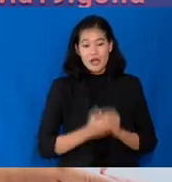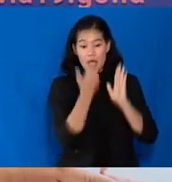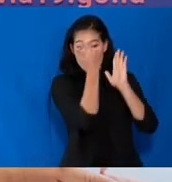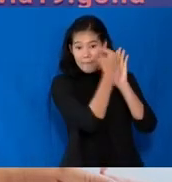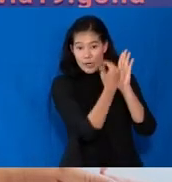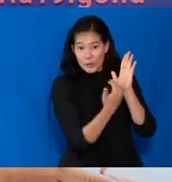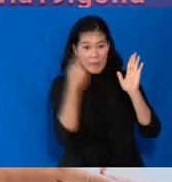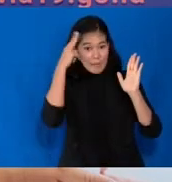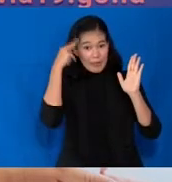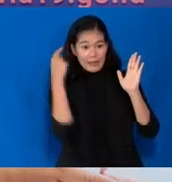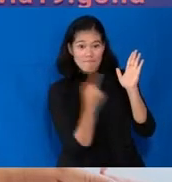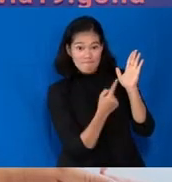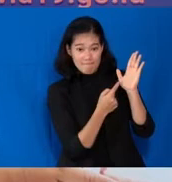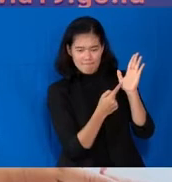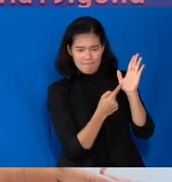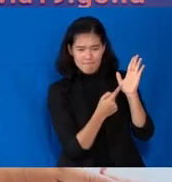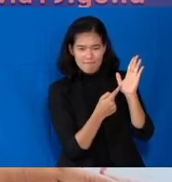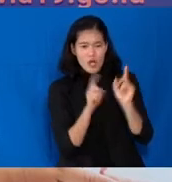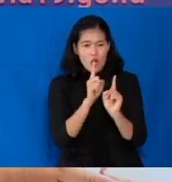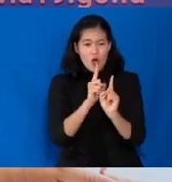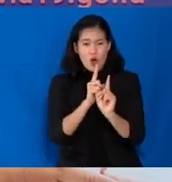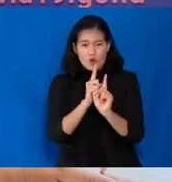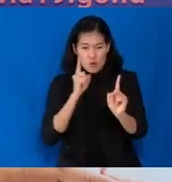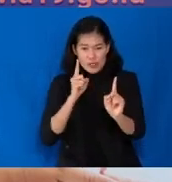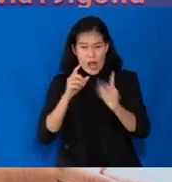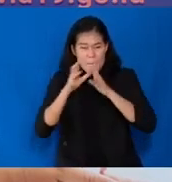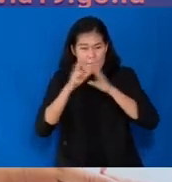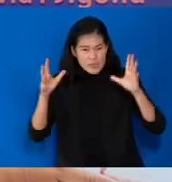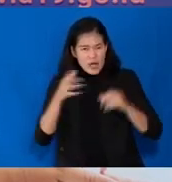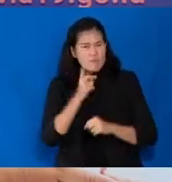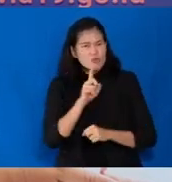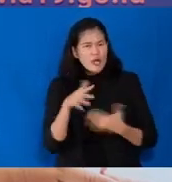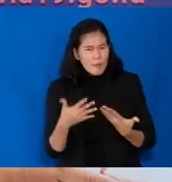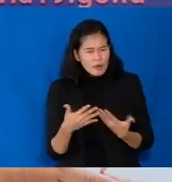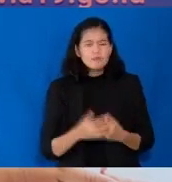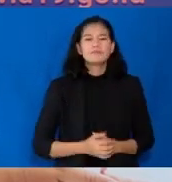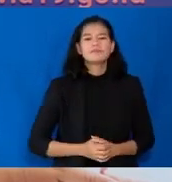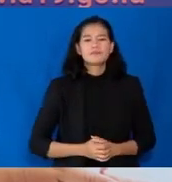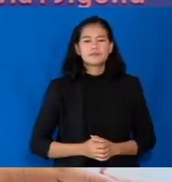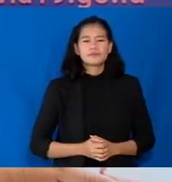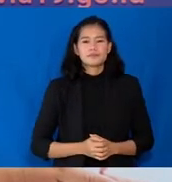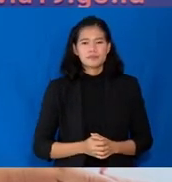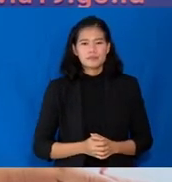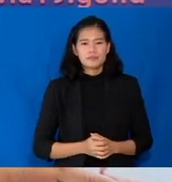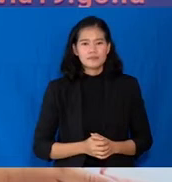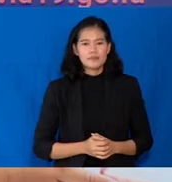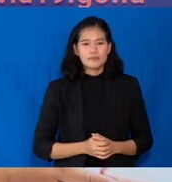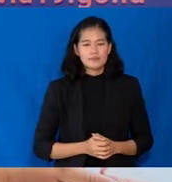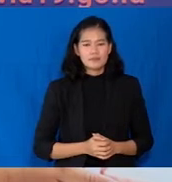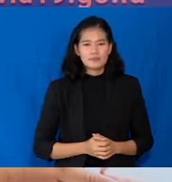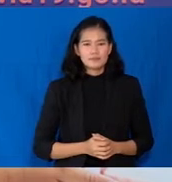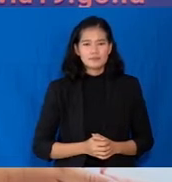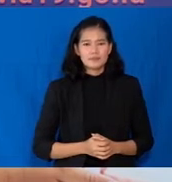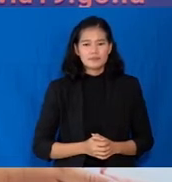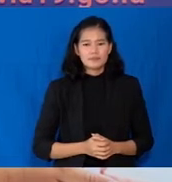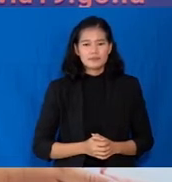ini yang dimaksud dengan pembatasan sosial berskala besar atau faceb' adalah pembatasan